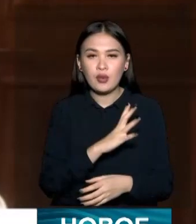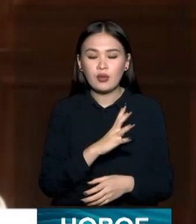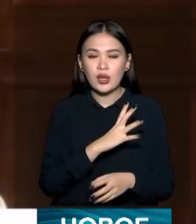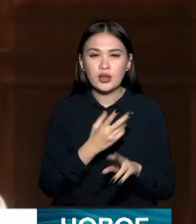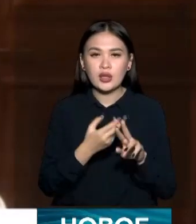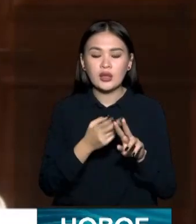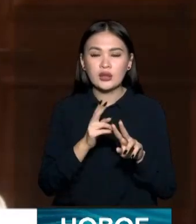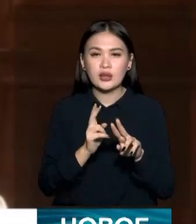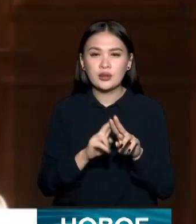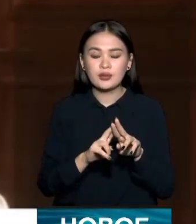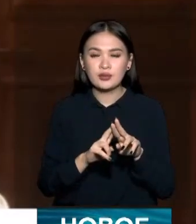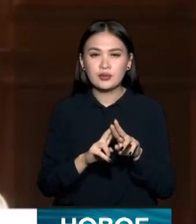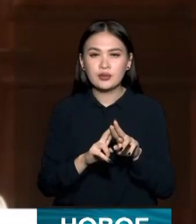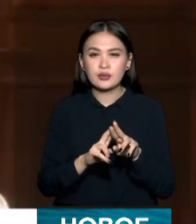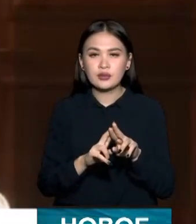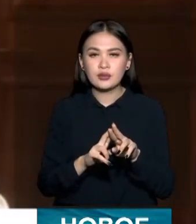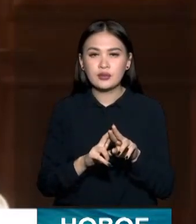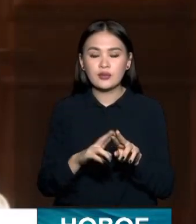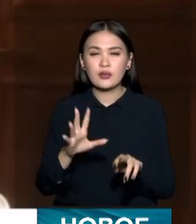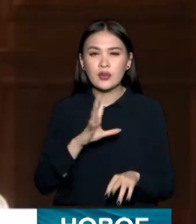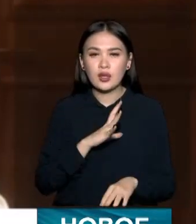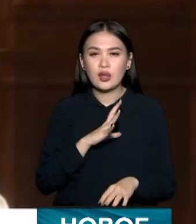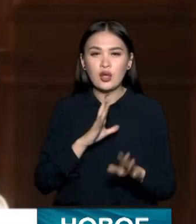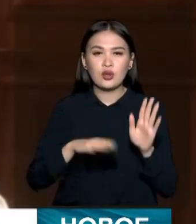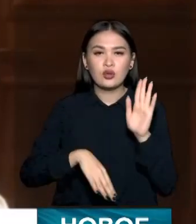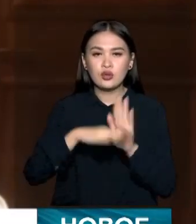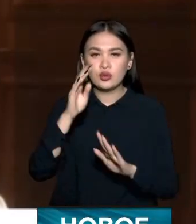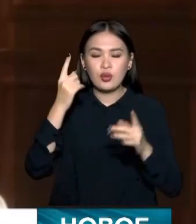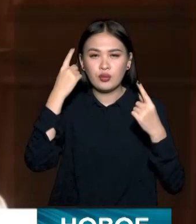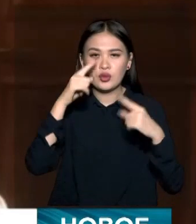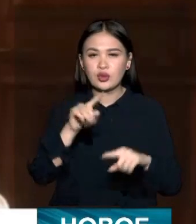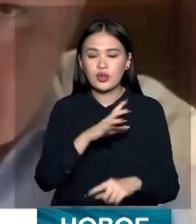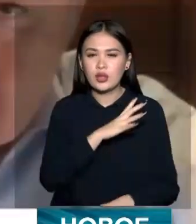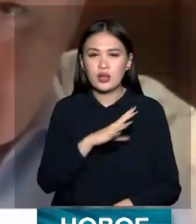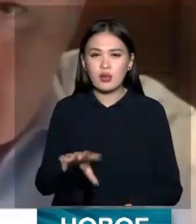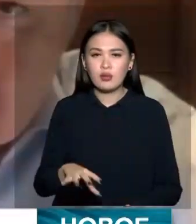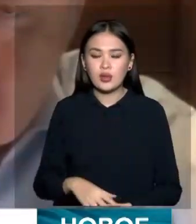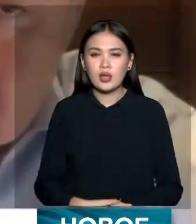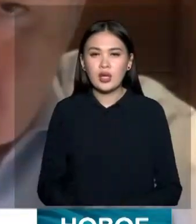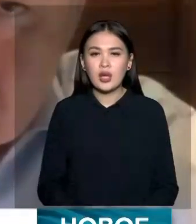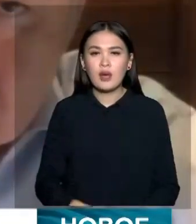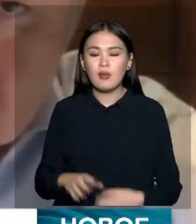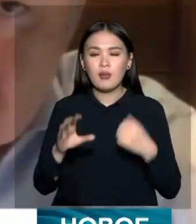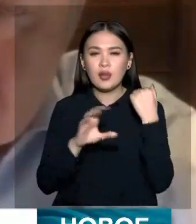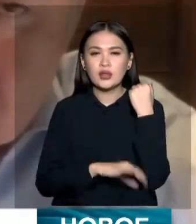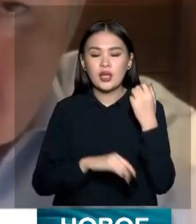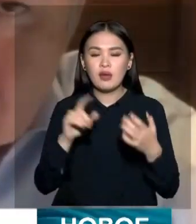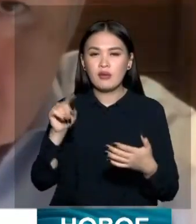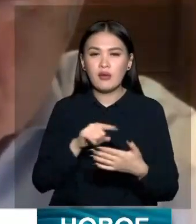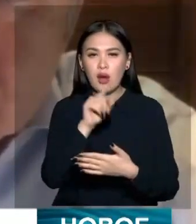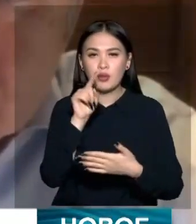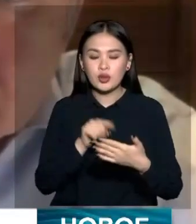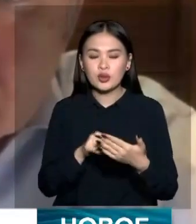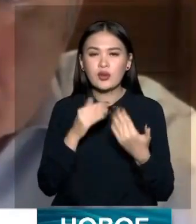сильные процессы, ничего хорошего нет, но ничего лучше не придумали, в общем-то. И мой последний вопрос, на